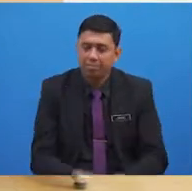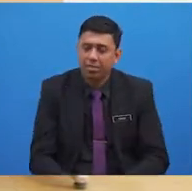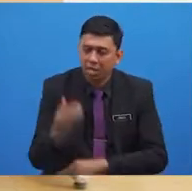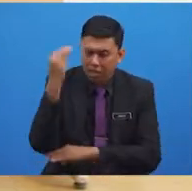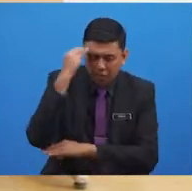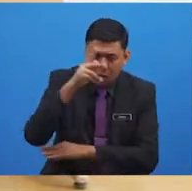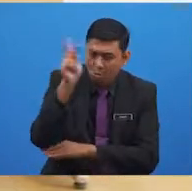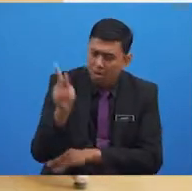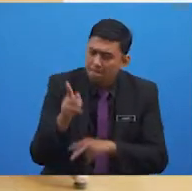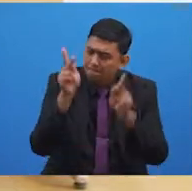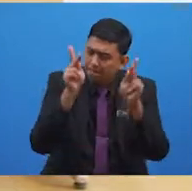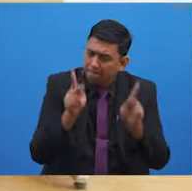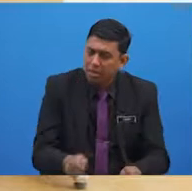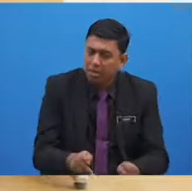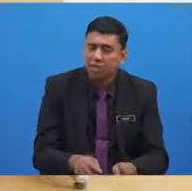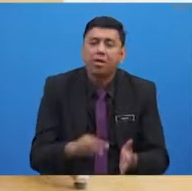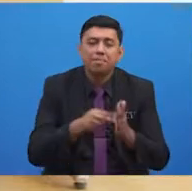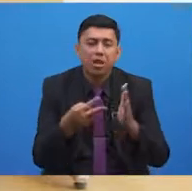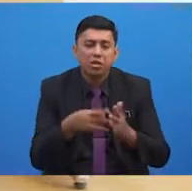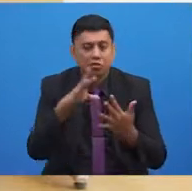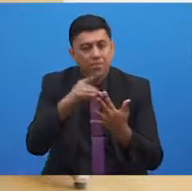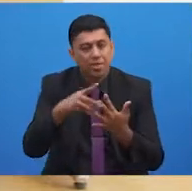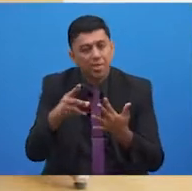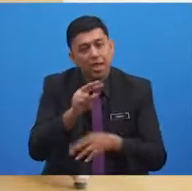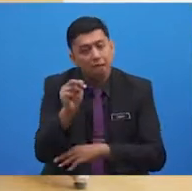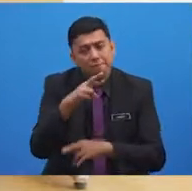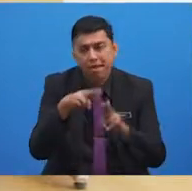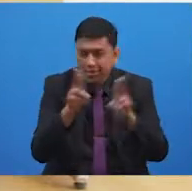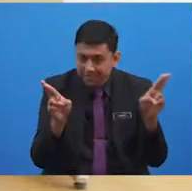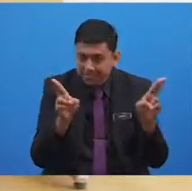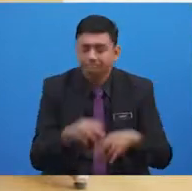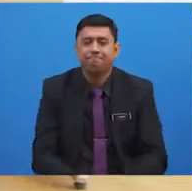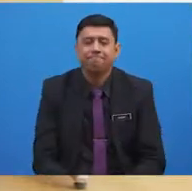Tahukah para pelajar tentang maksud pilihan raya?